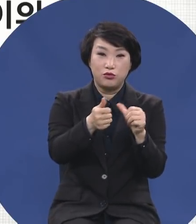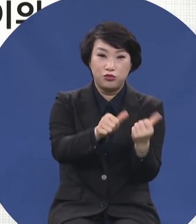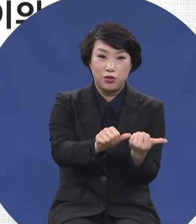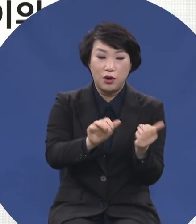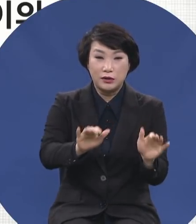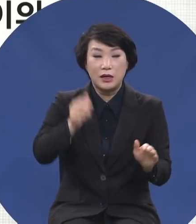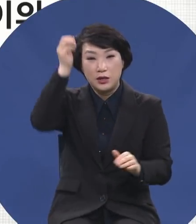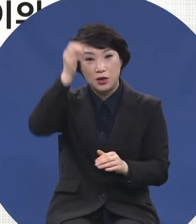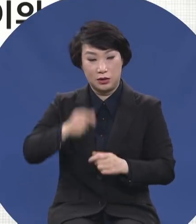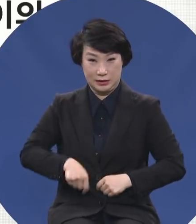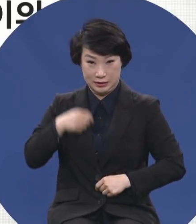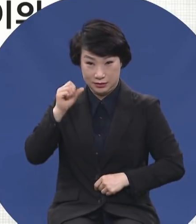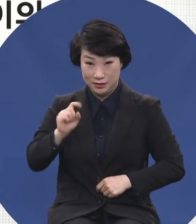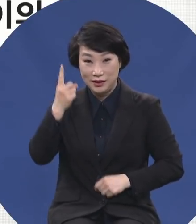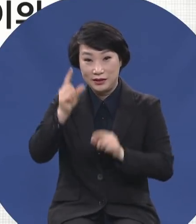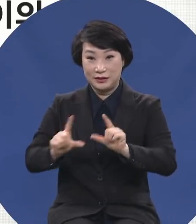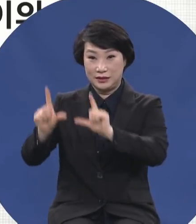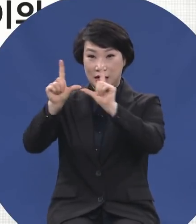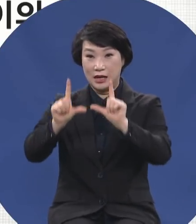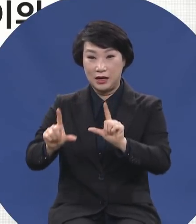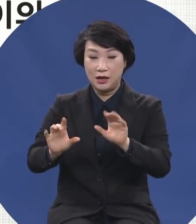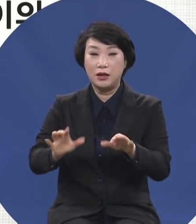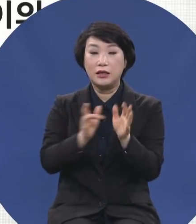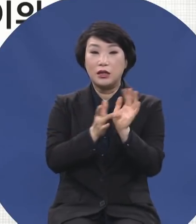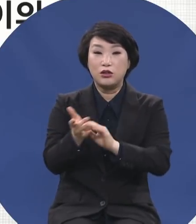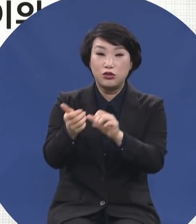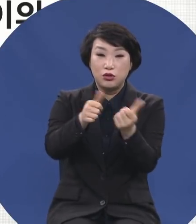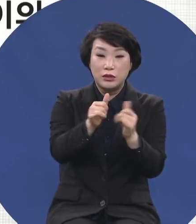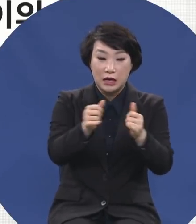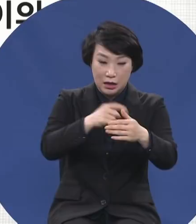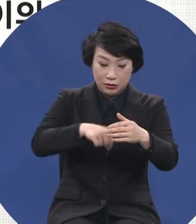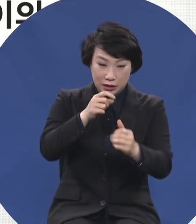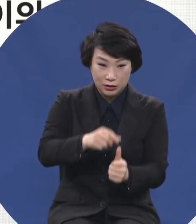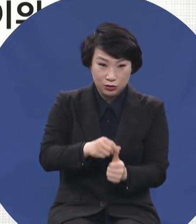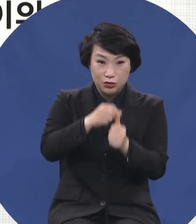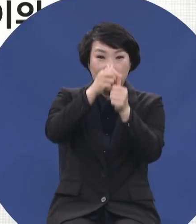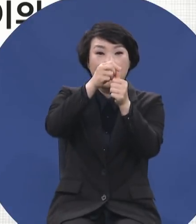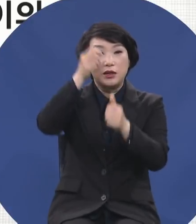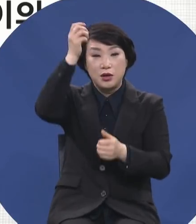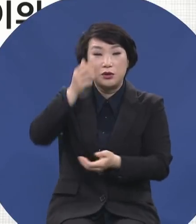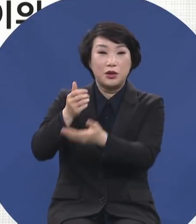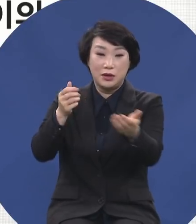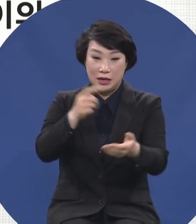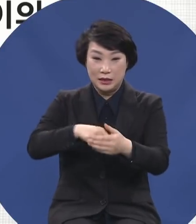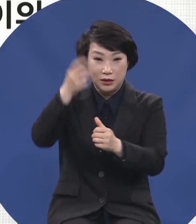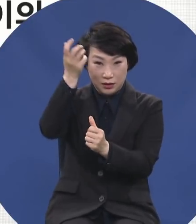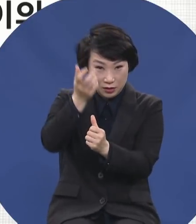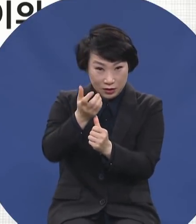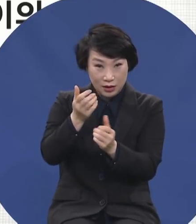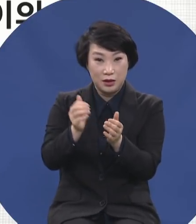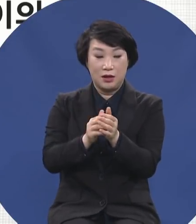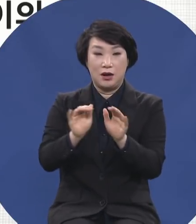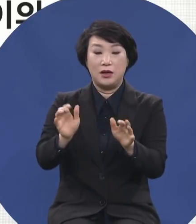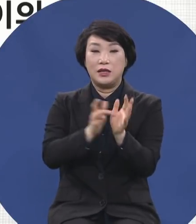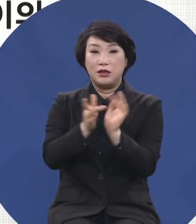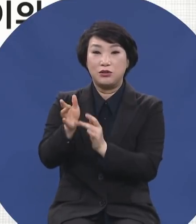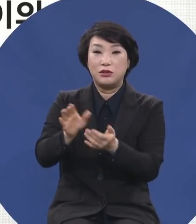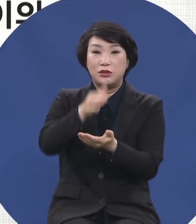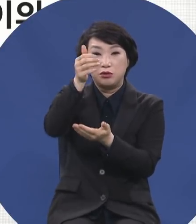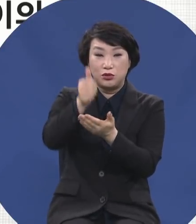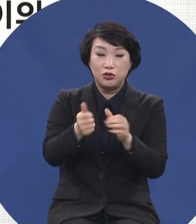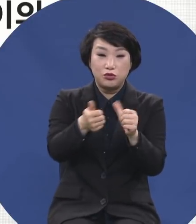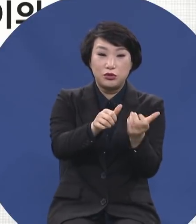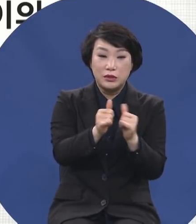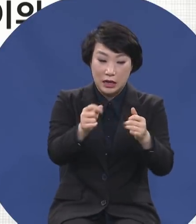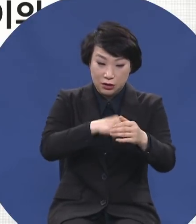의로 인하여 산 것이니라. 예수를 죽은 자 가운데서 살리신 이의 영이 너희 안에 거하시면 그리스도 예수를 죽은 자